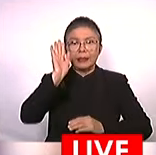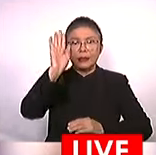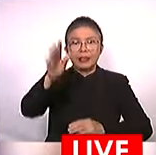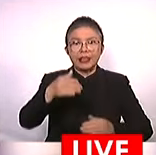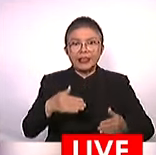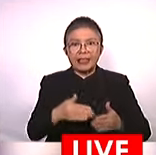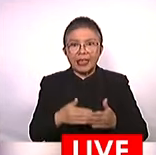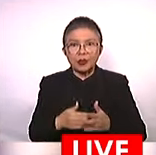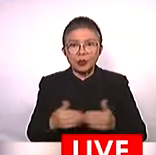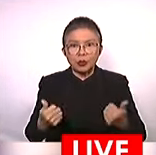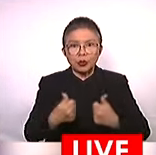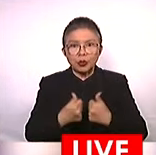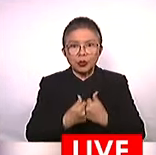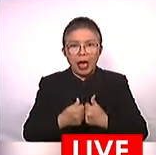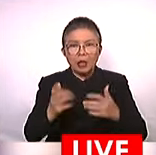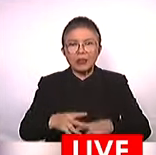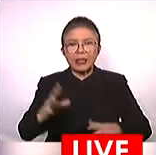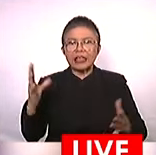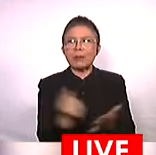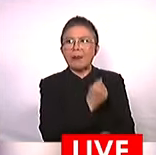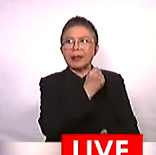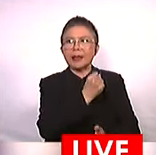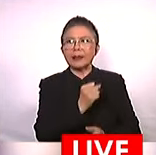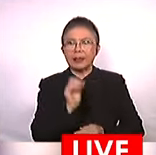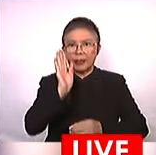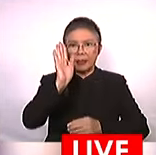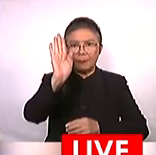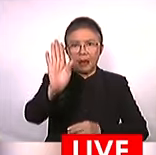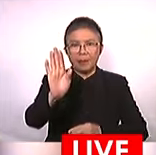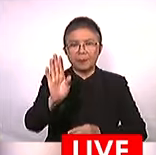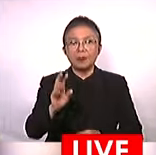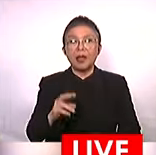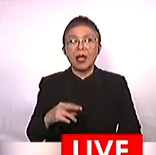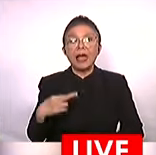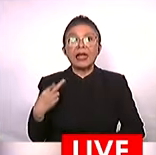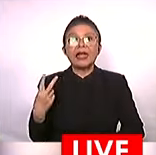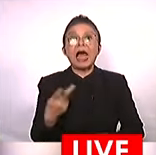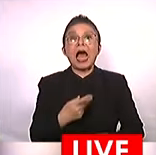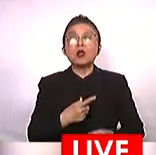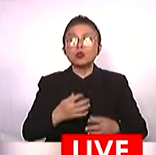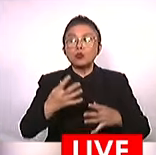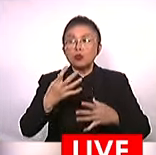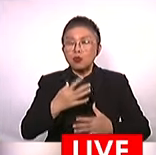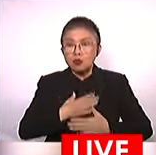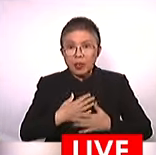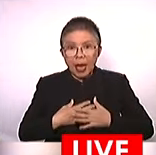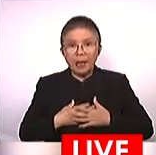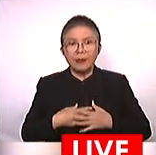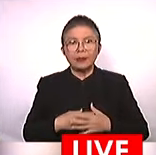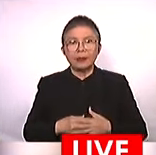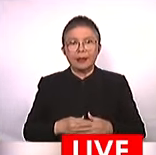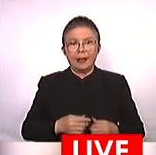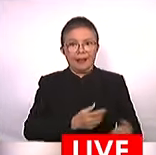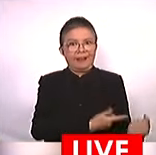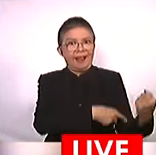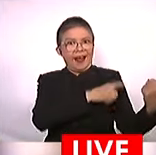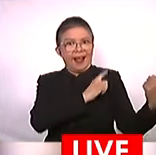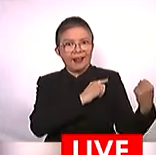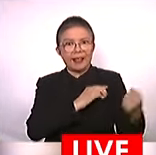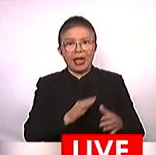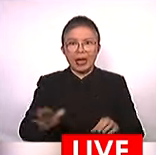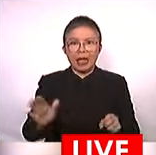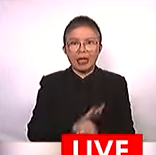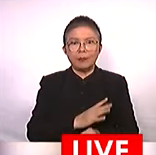challenge menjadi future opportunity kita harus punya future Talents yang